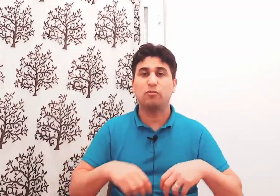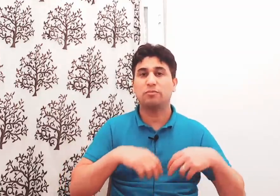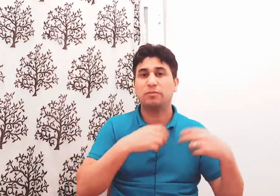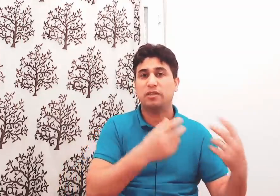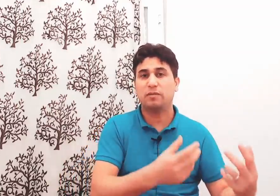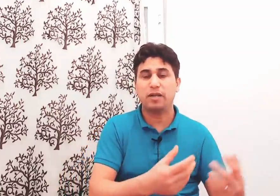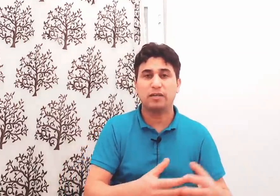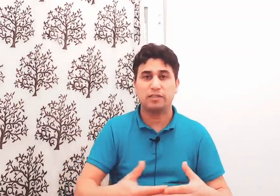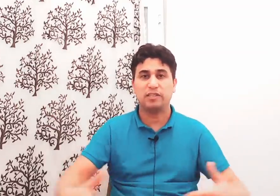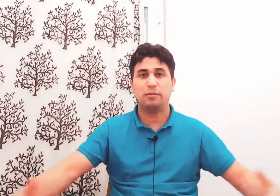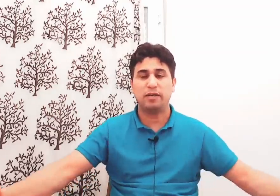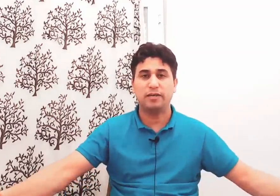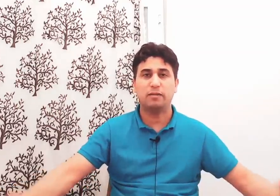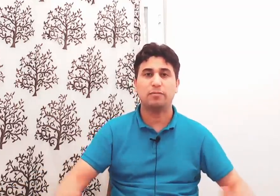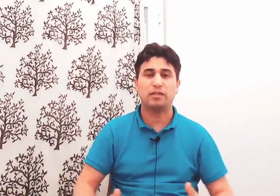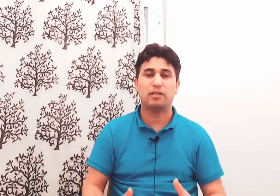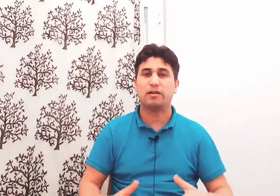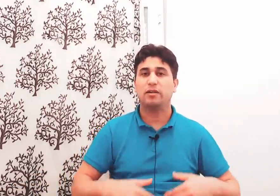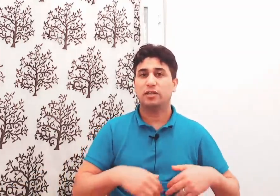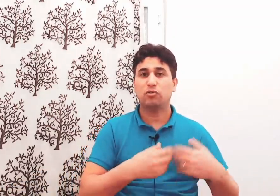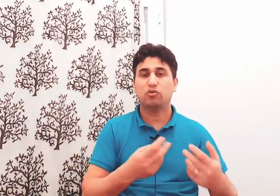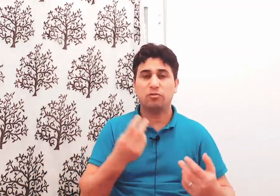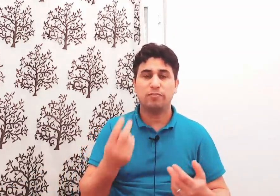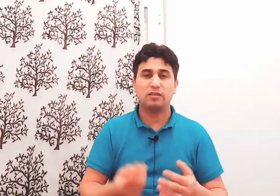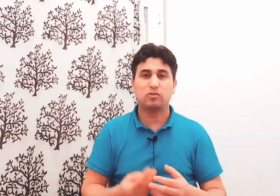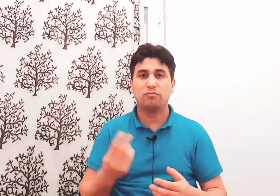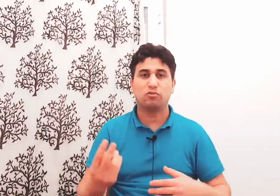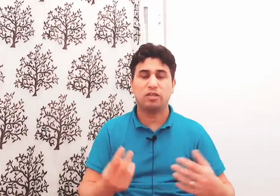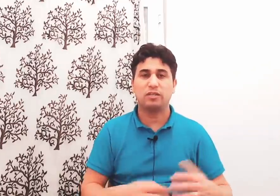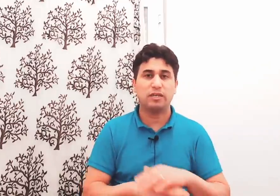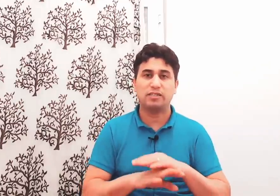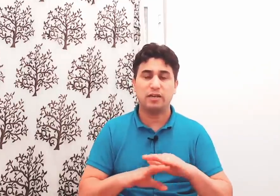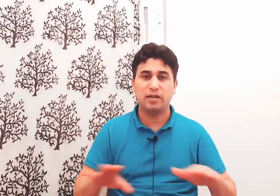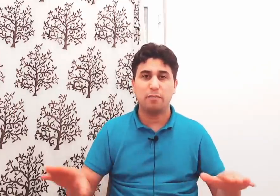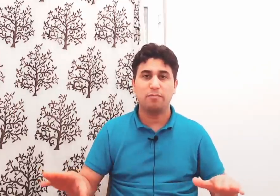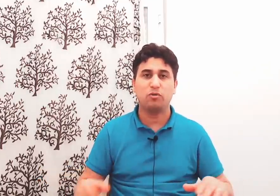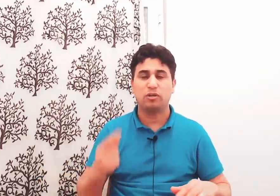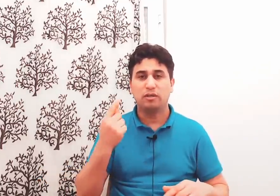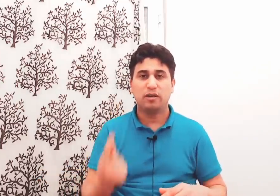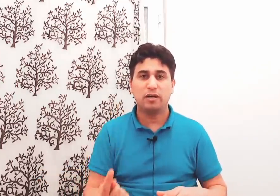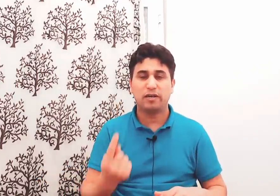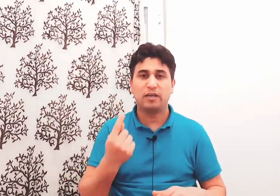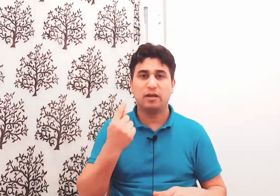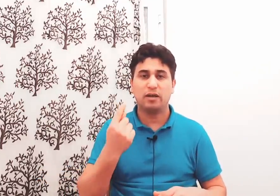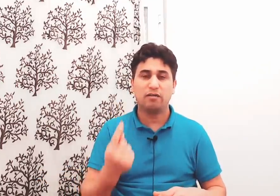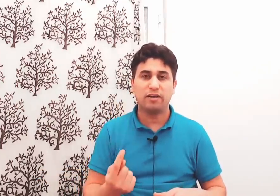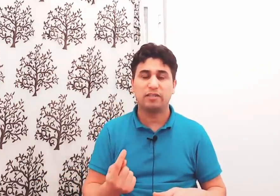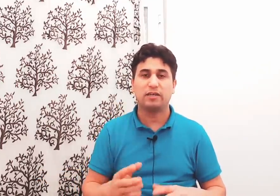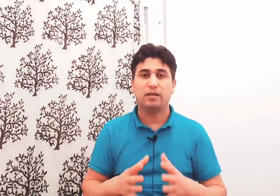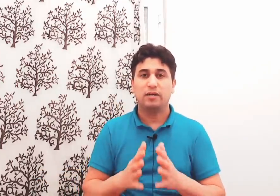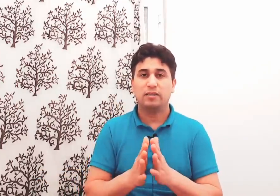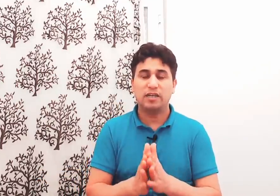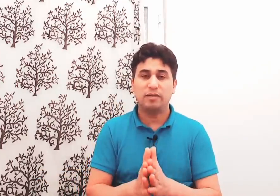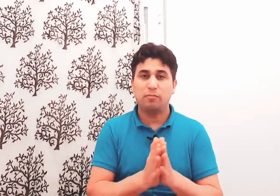تمشيو بهم، ولا تمشي مثلا للبلايا الناس اللي حداهم البلايا عند الباب ديال الدار يخرجوا مثلا السور في جوج ولا ثلاثه ديال الناس، لا ممنوع الرياضه